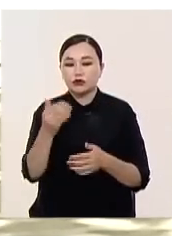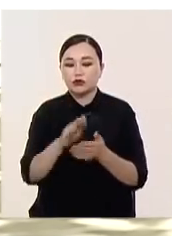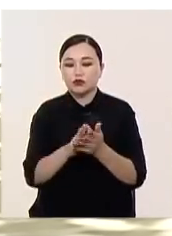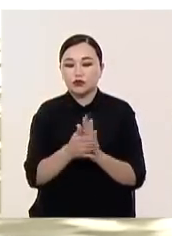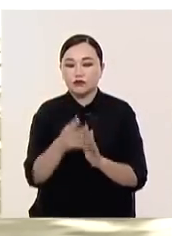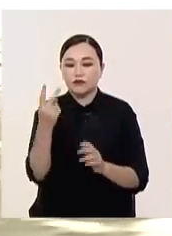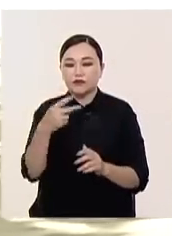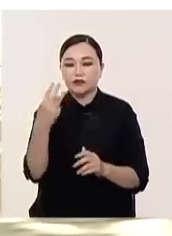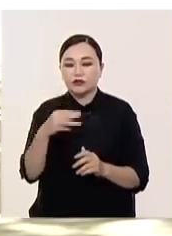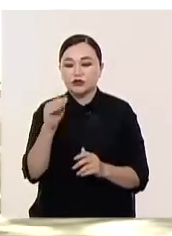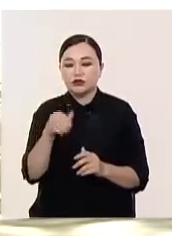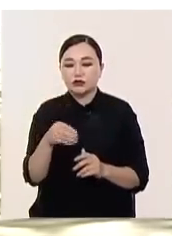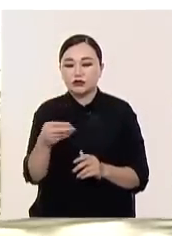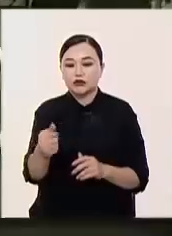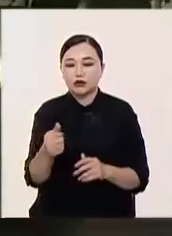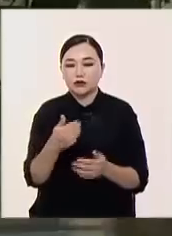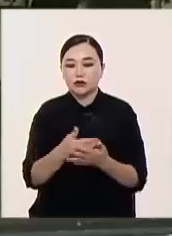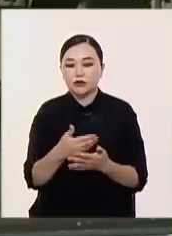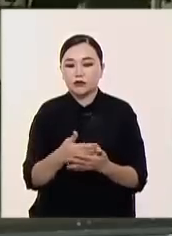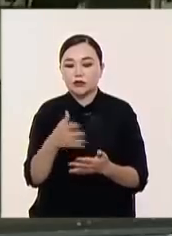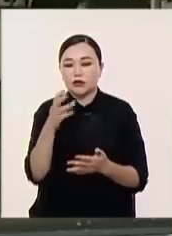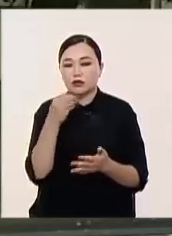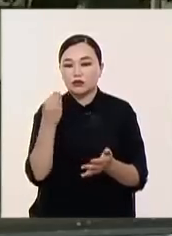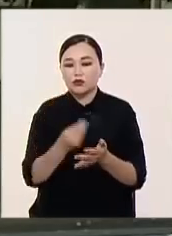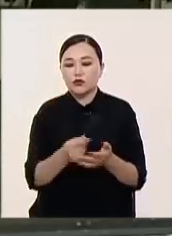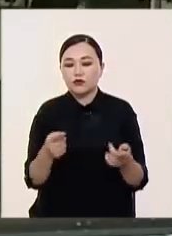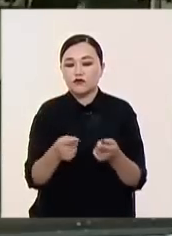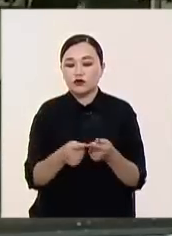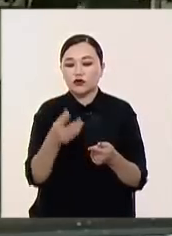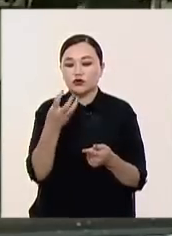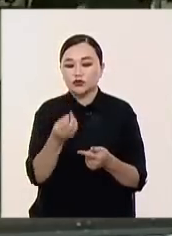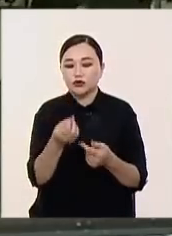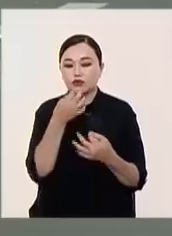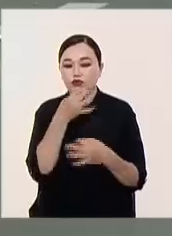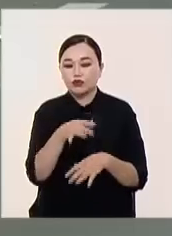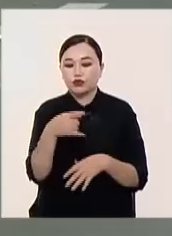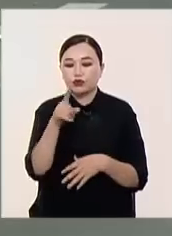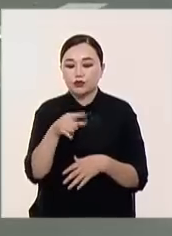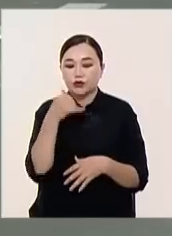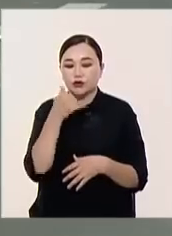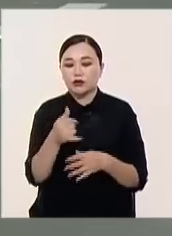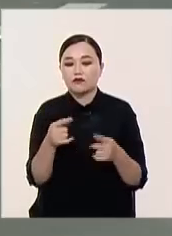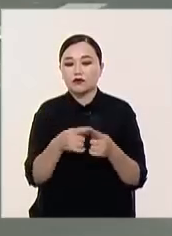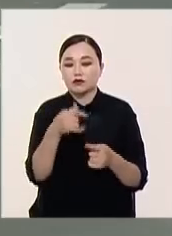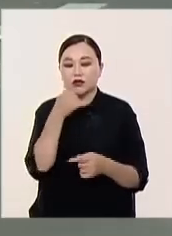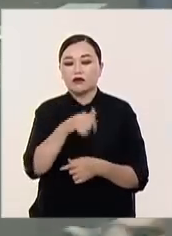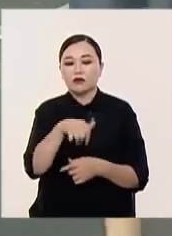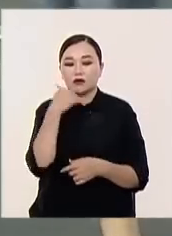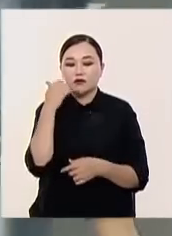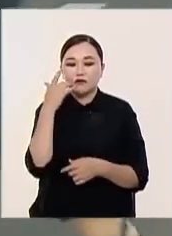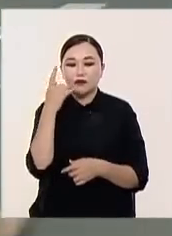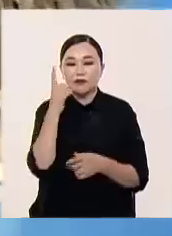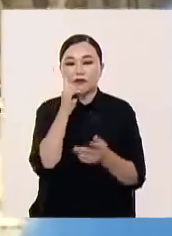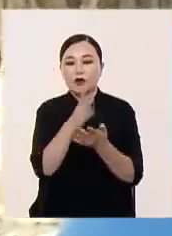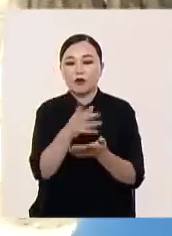бар 20-30 мың теңге оларға бересің. Пәтердің қымбаттығын бұлай қойғанда, кез келген нөмірге хабарласып, пәтер сұрай қалсаң, риелтор көтереді. Тікелей